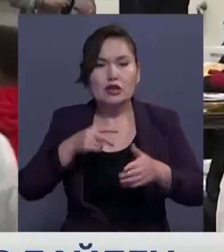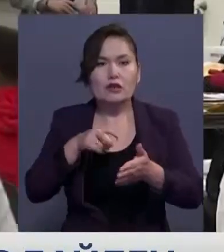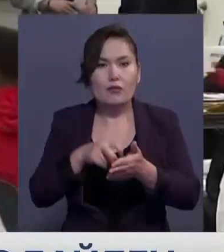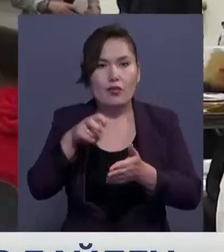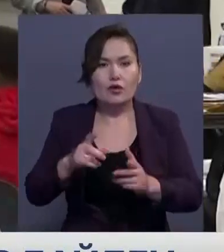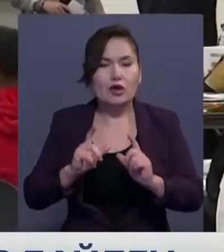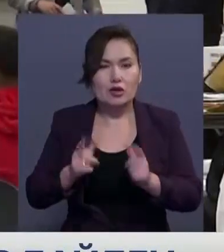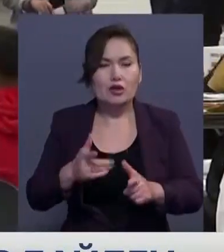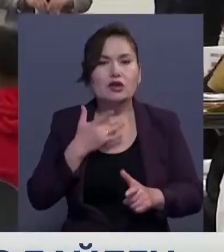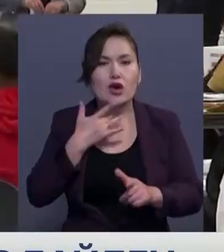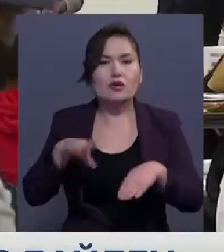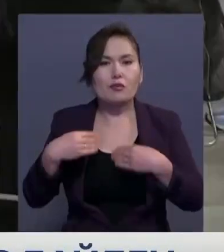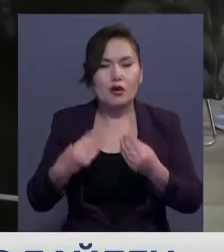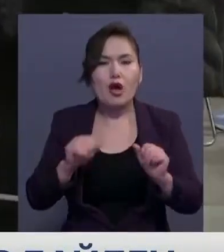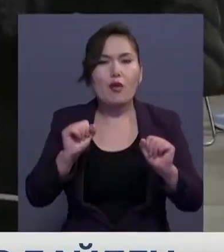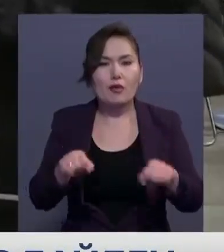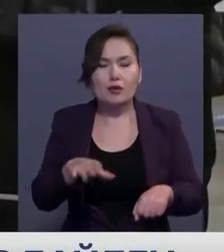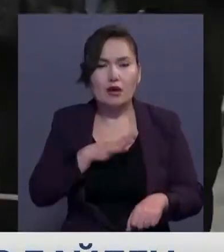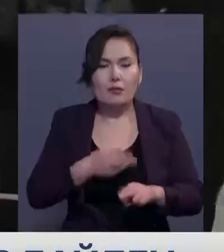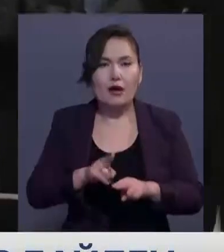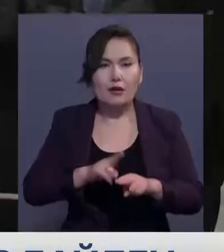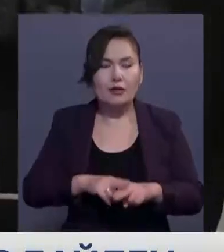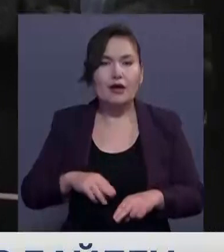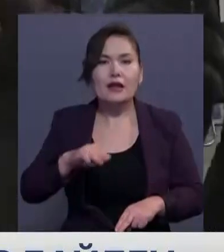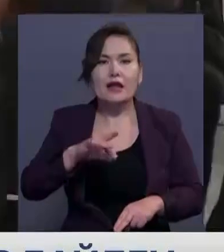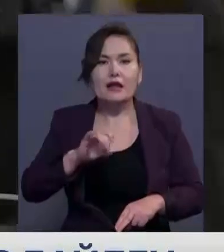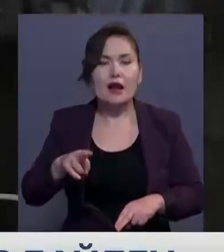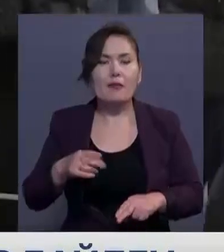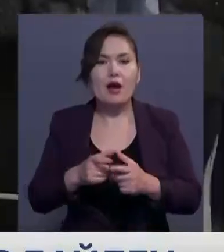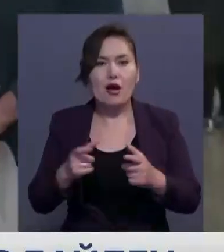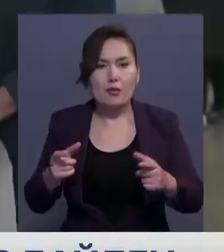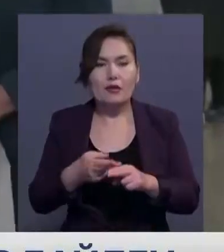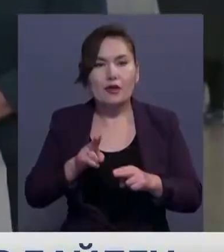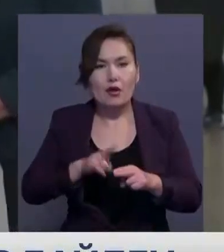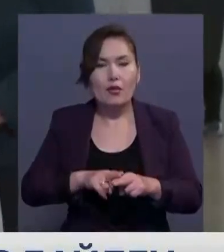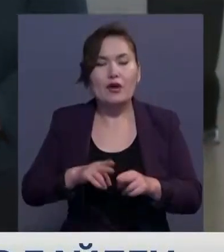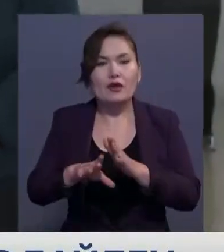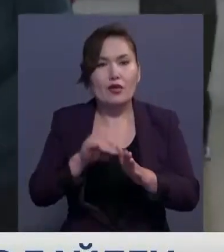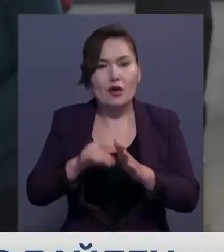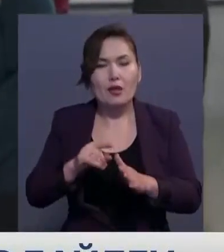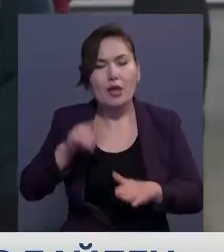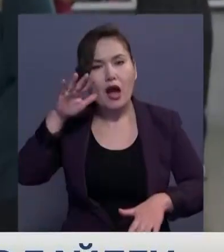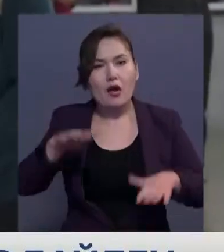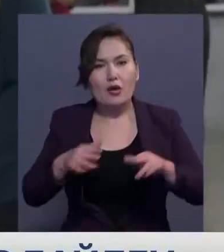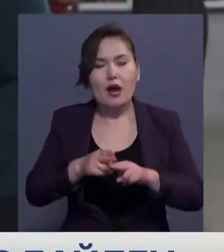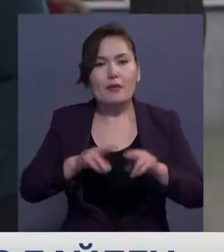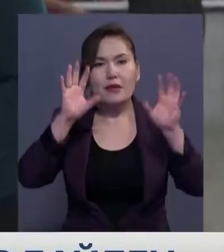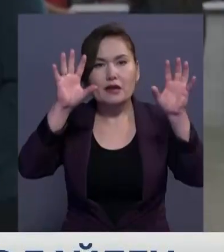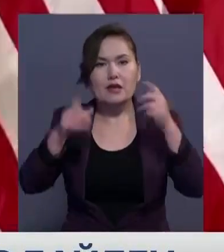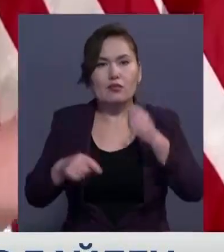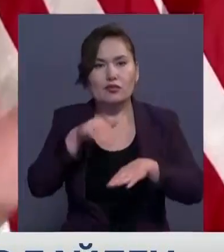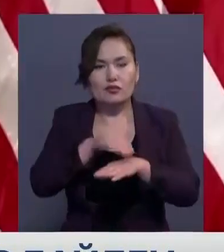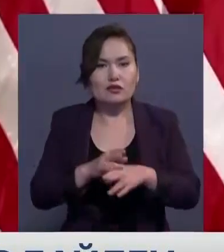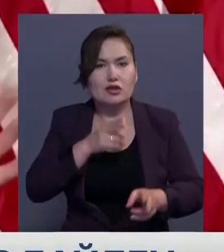да дауыс беруге мүмкіндік алды. Бірақ Трамп бюллетень арқылы дауыс беруге күмән келтіріп, заң бұзушылықтың барын алға тартты.